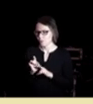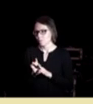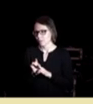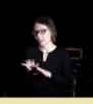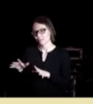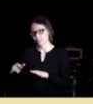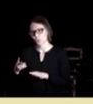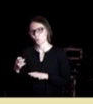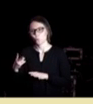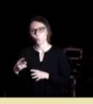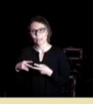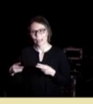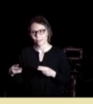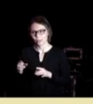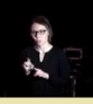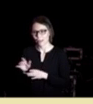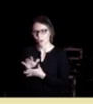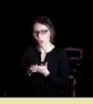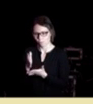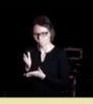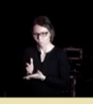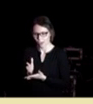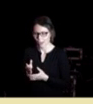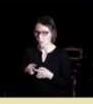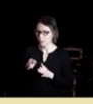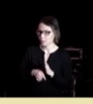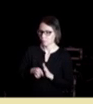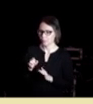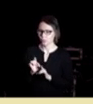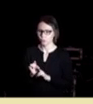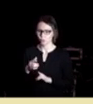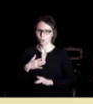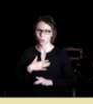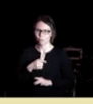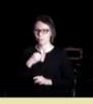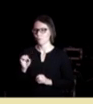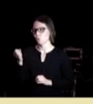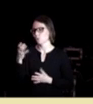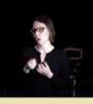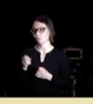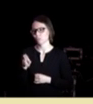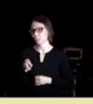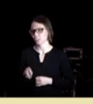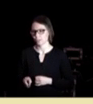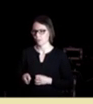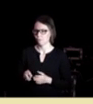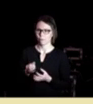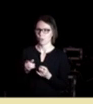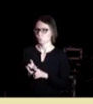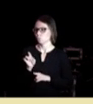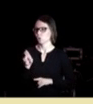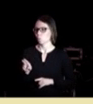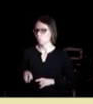cirka 22 gener som er kartlagt. Men samtidig så har vi jo millioner av karakteristika,